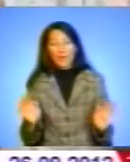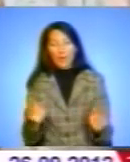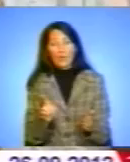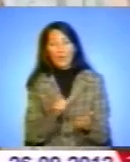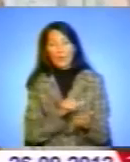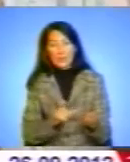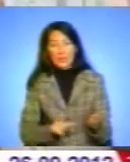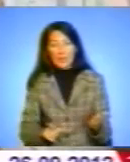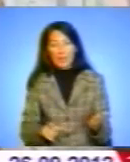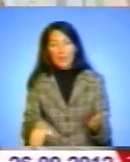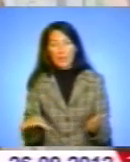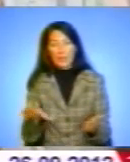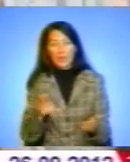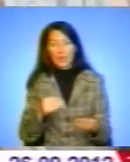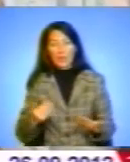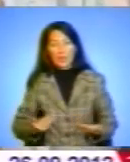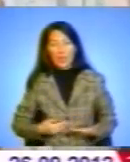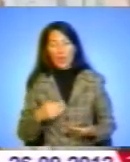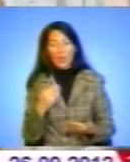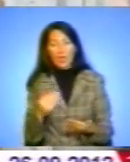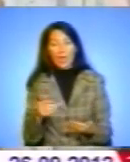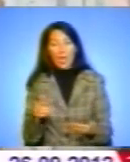до неї поспішаю,